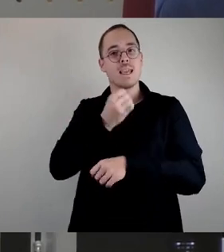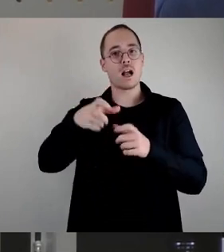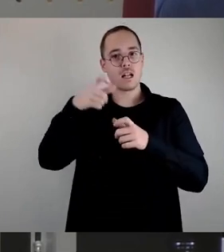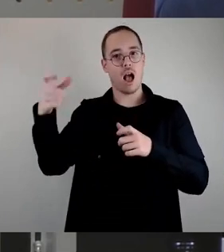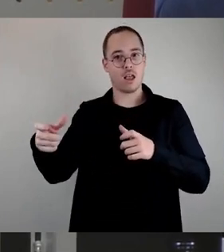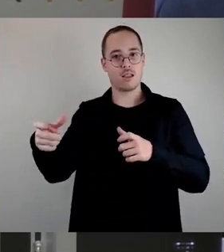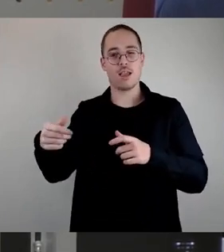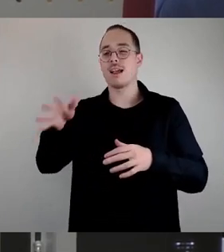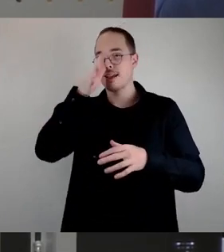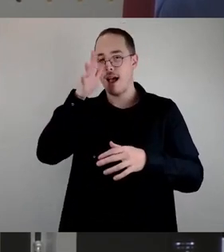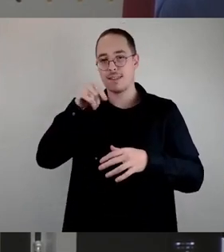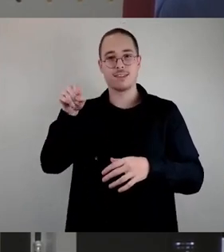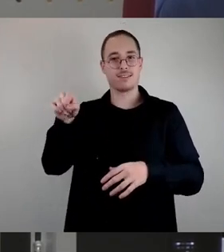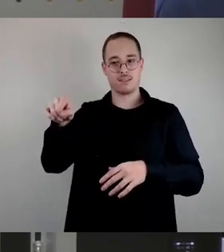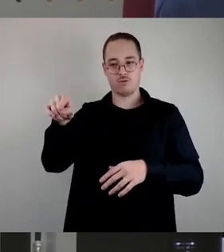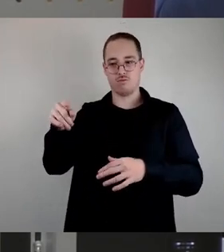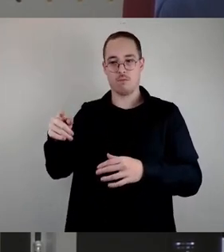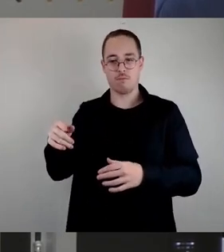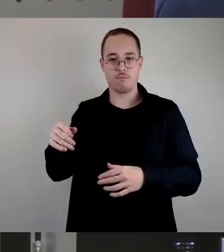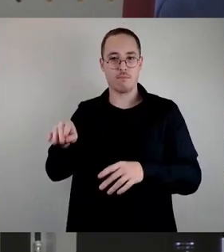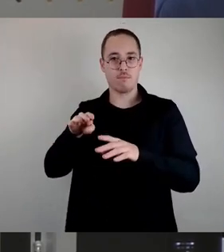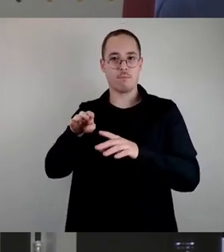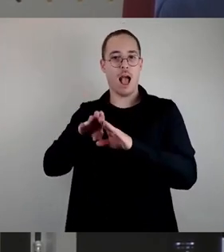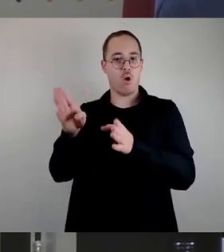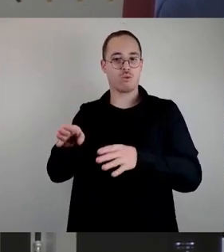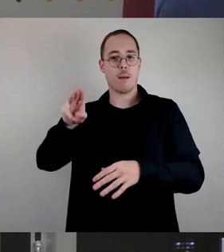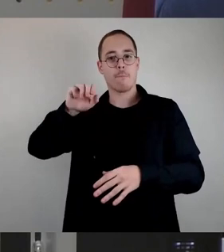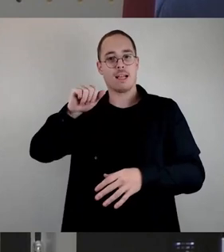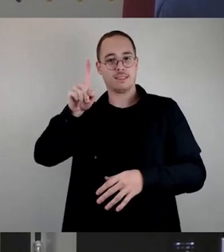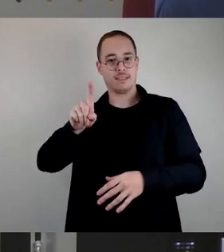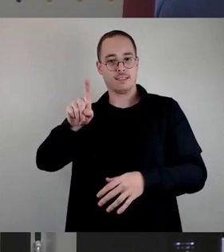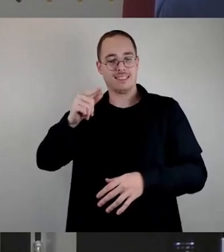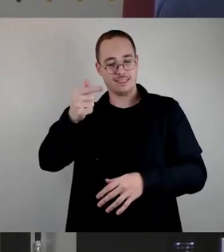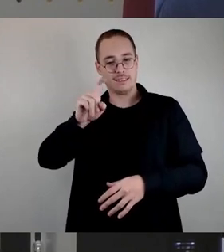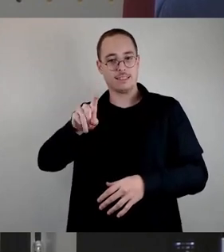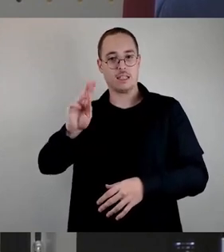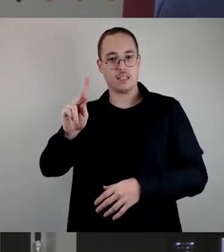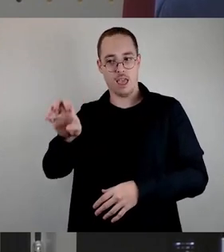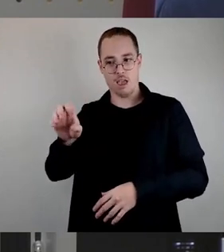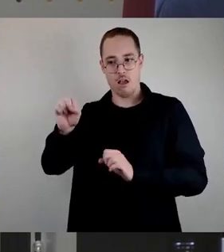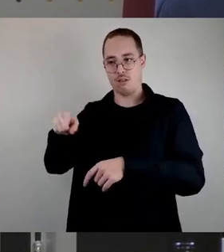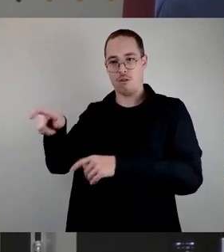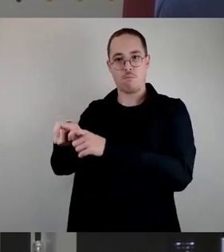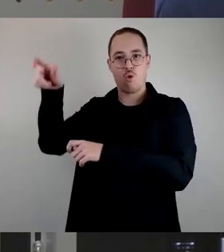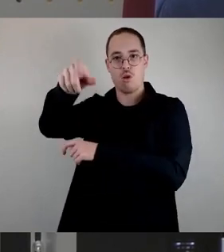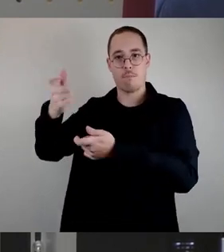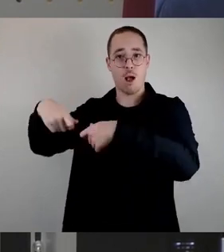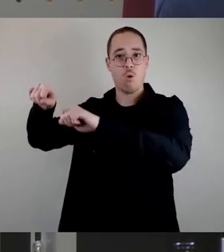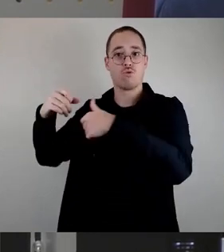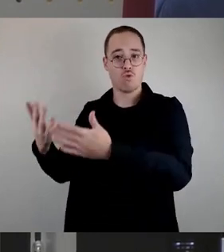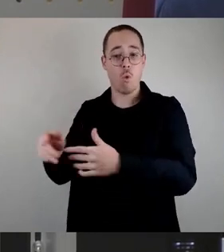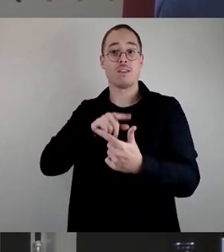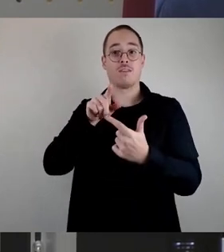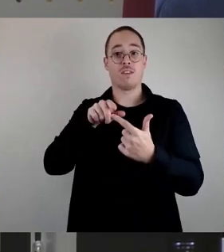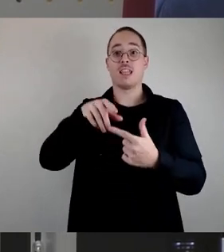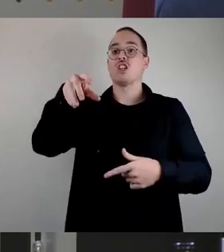geht sicherlich ingenieurstechnisch. Die Frage ist, ob es auch städtebaulich zum Beispiel ansatzweise vertretbar ist. Ja,